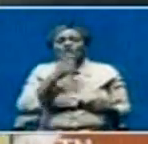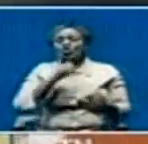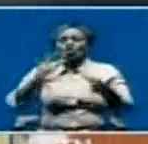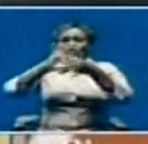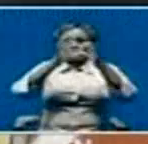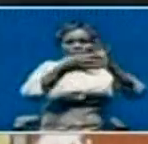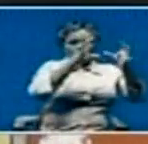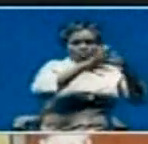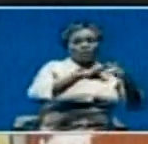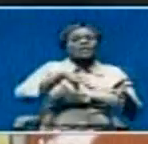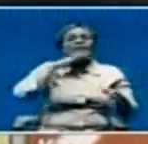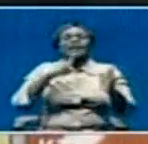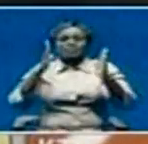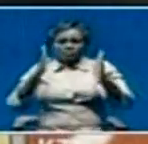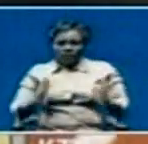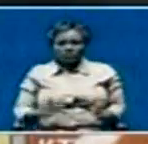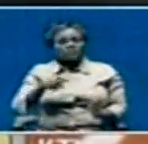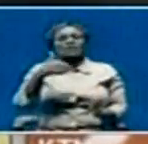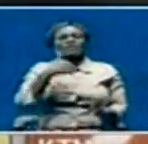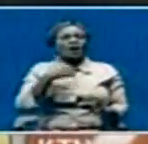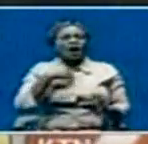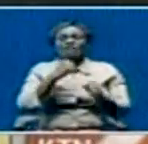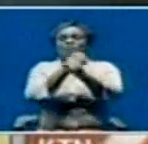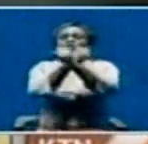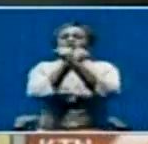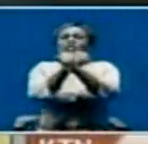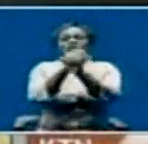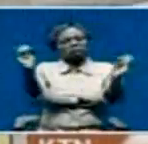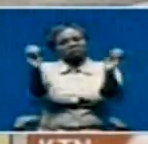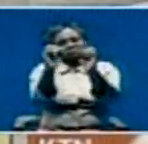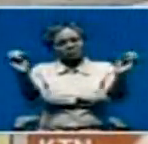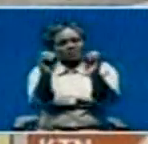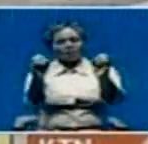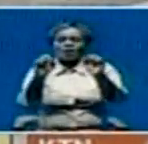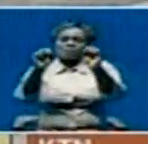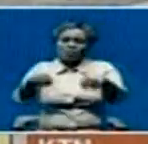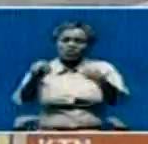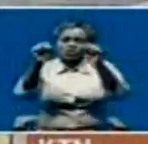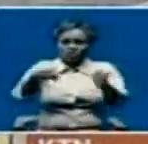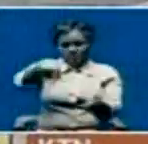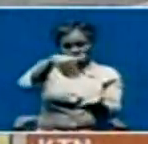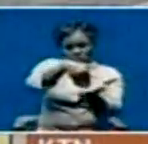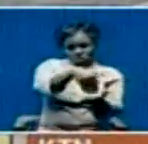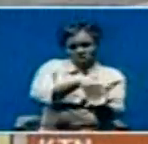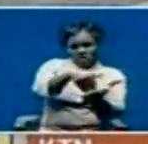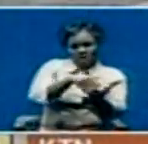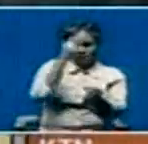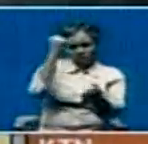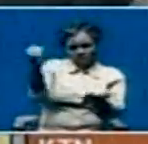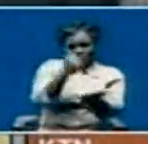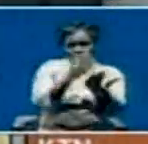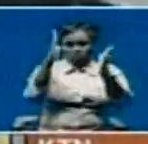hii mareh naye haku na aina yote ya kinga za aj mwi henda utep huu wa wair